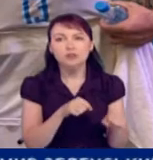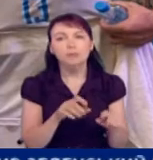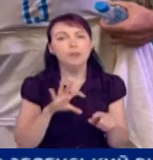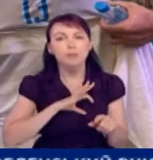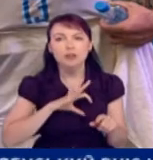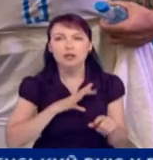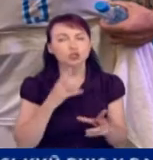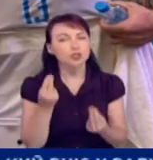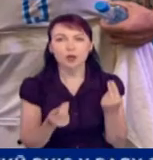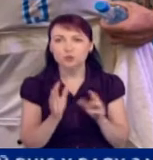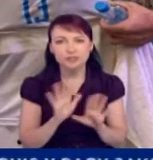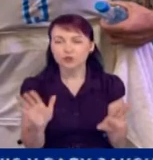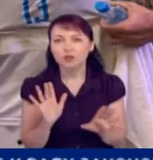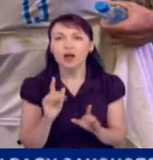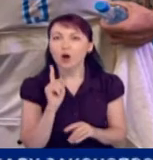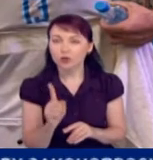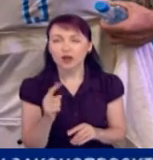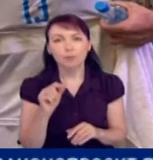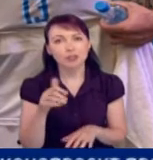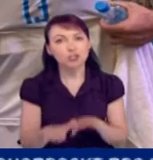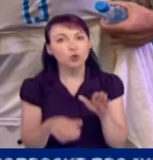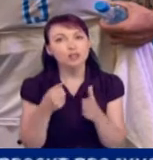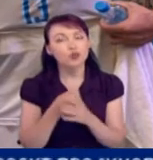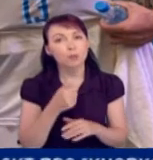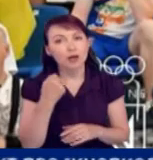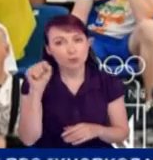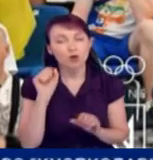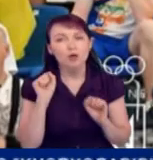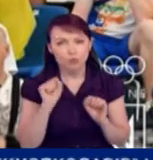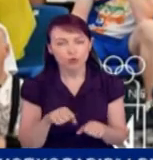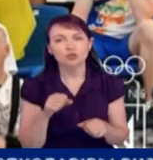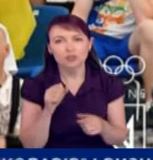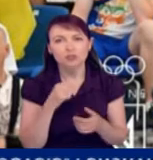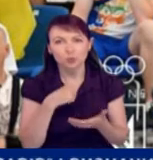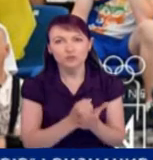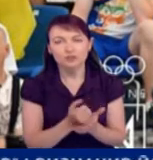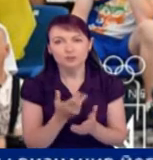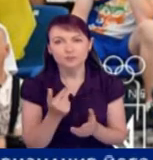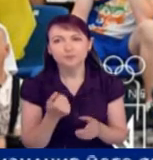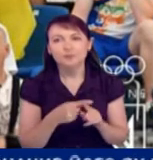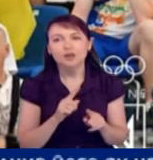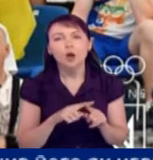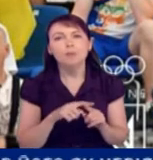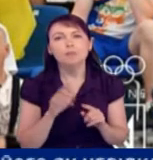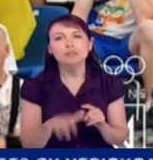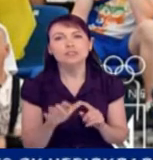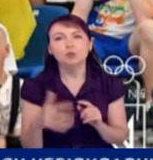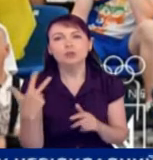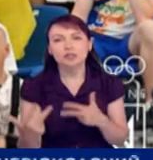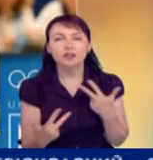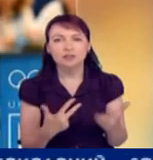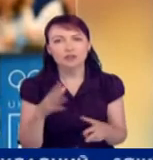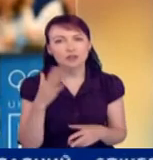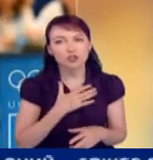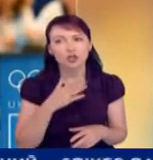не розігрують, однак вже перші кроки до перемог можна констатувати, зокрема у баскетболі 3x3. Наші хлопці та